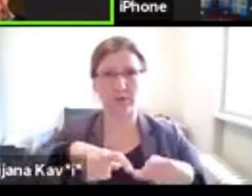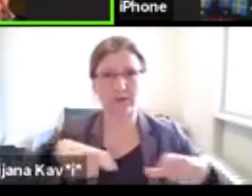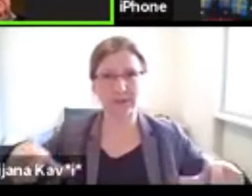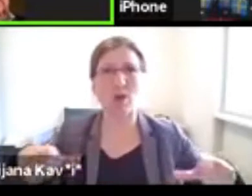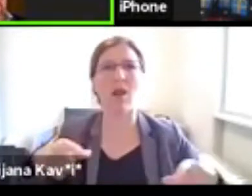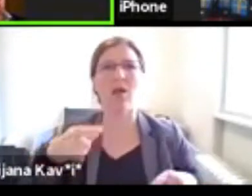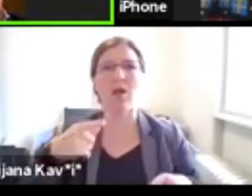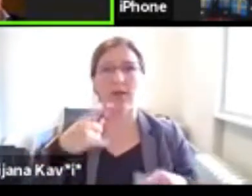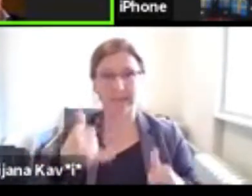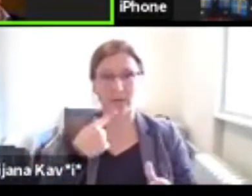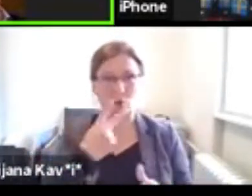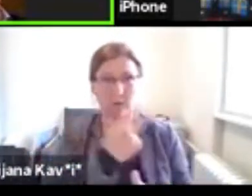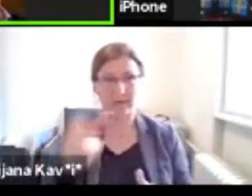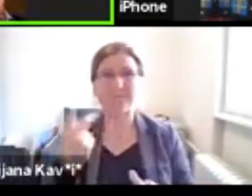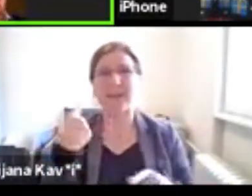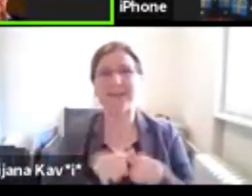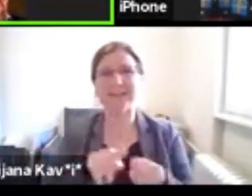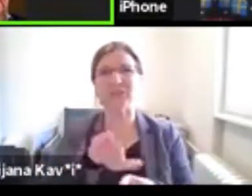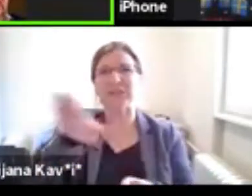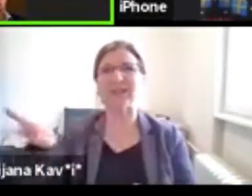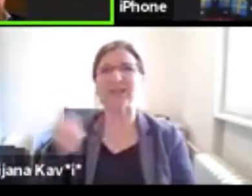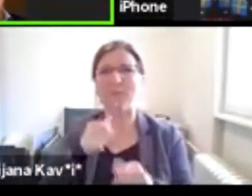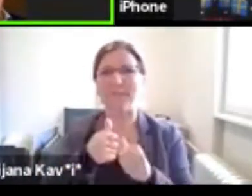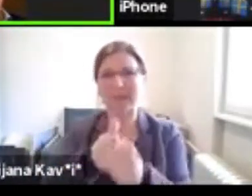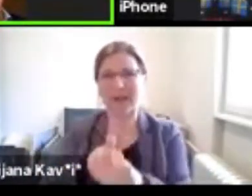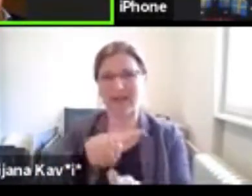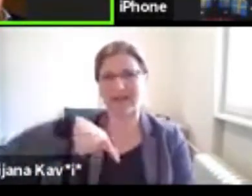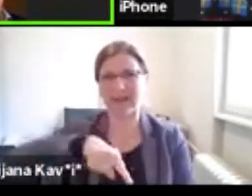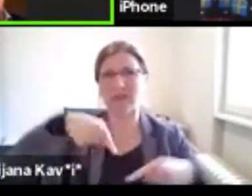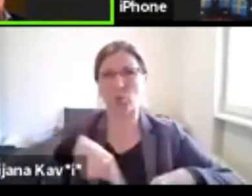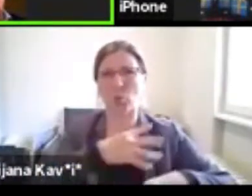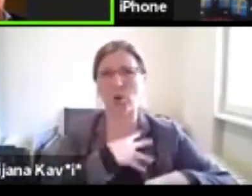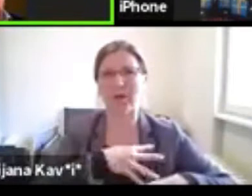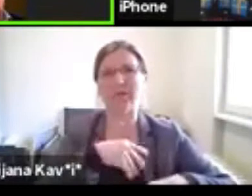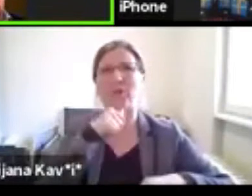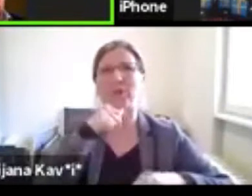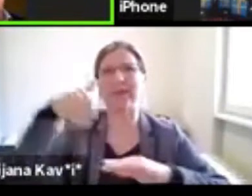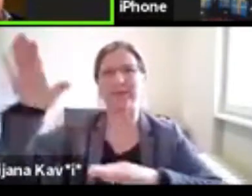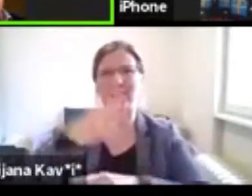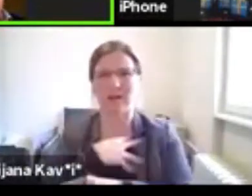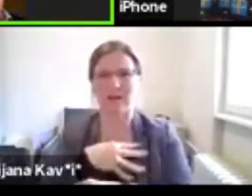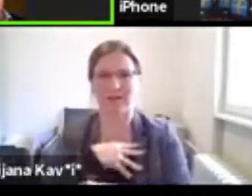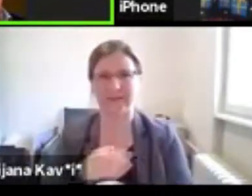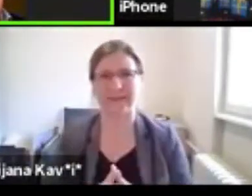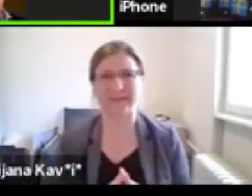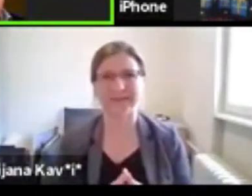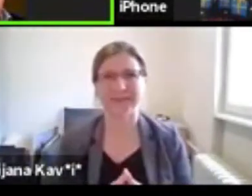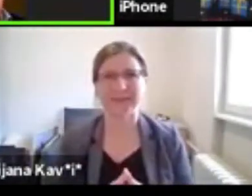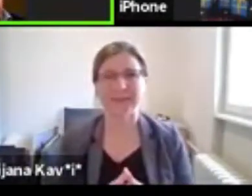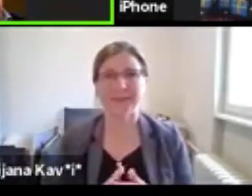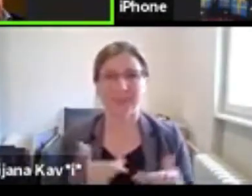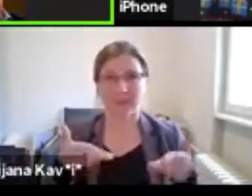one koji su diljem Lijepe naše, a i šire prisutni zajedno sa nama. I